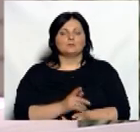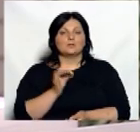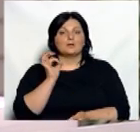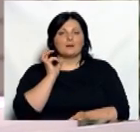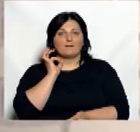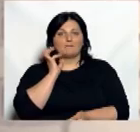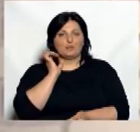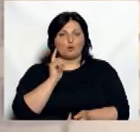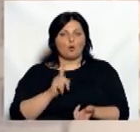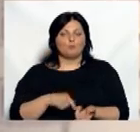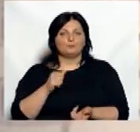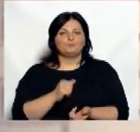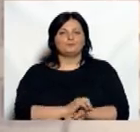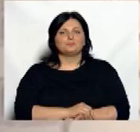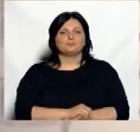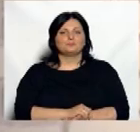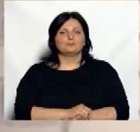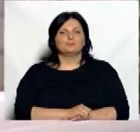გვინო?